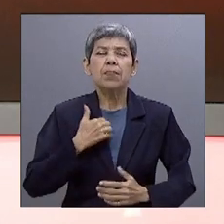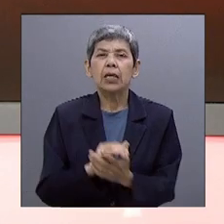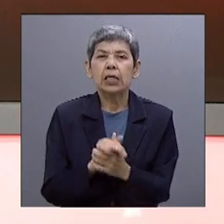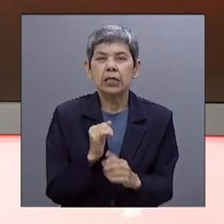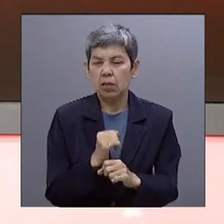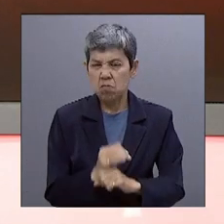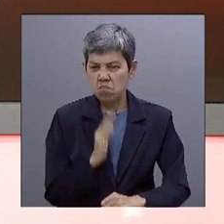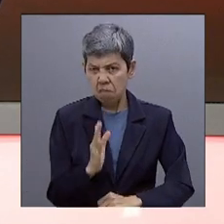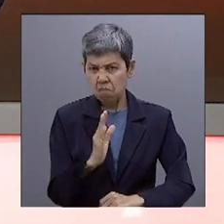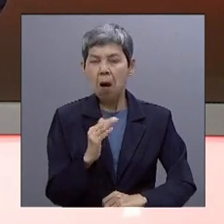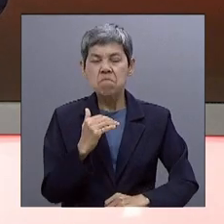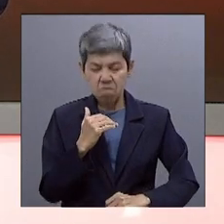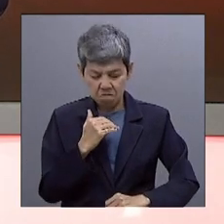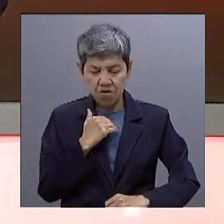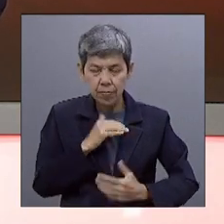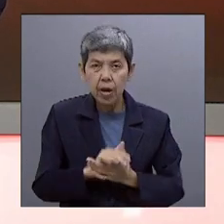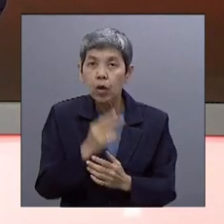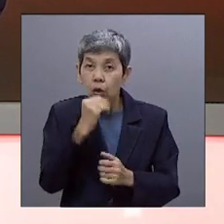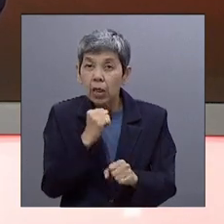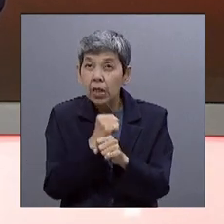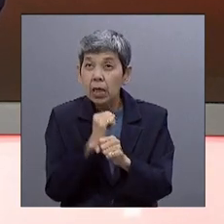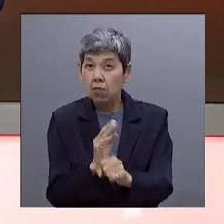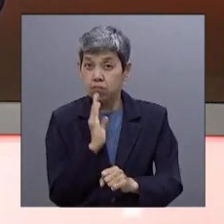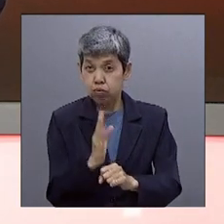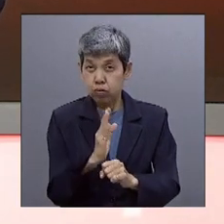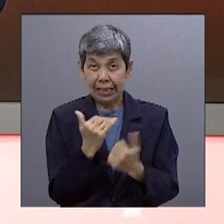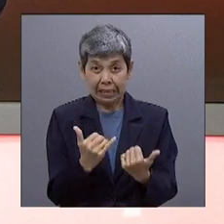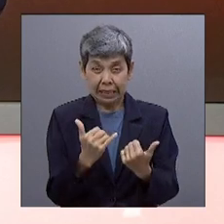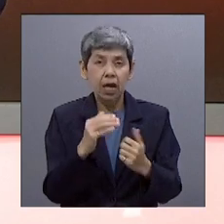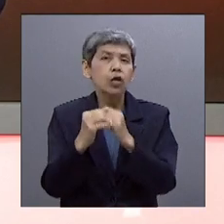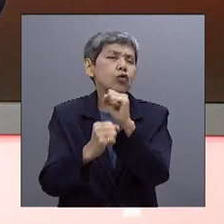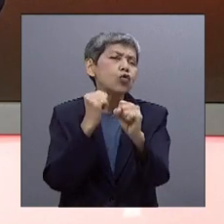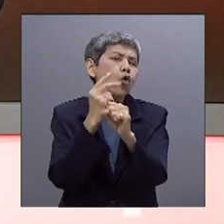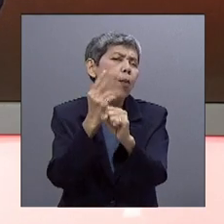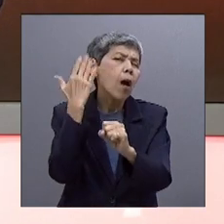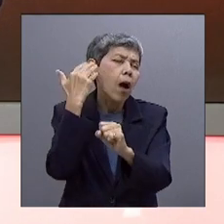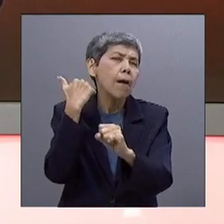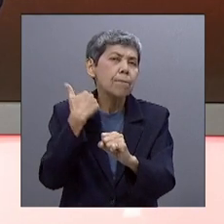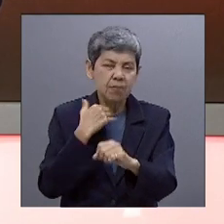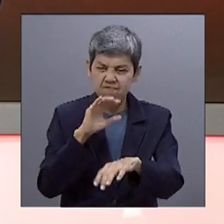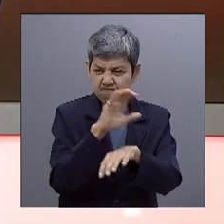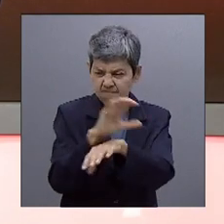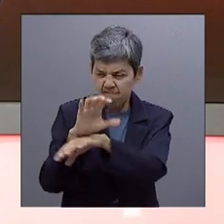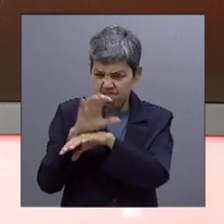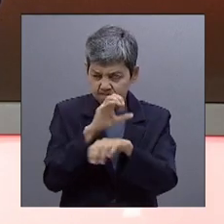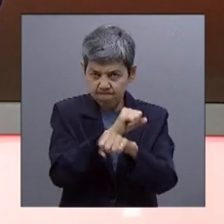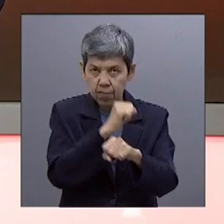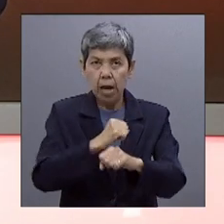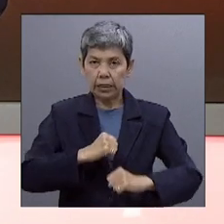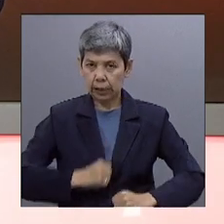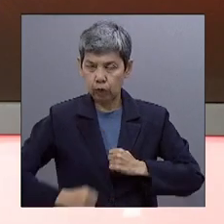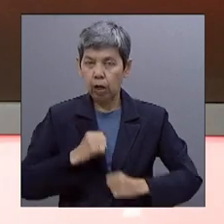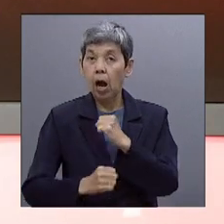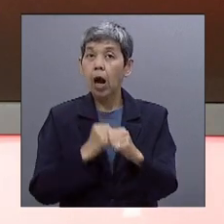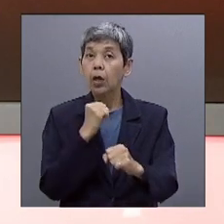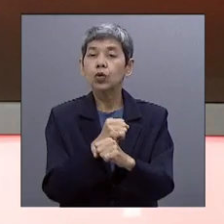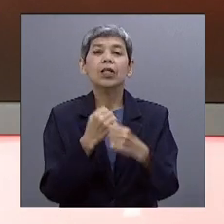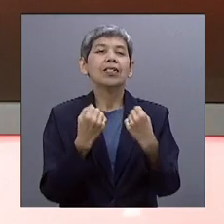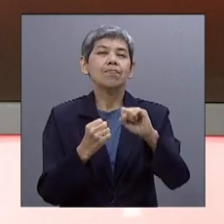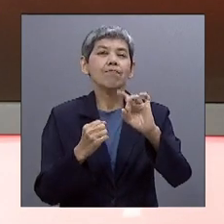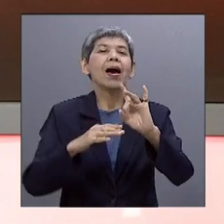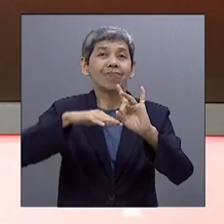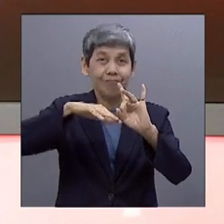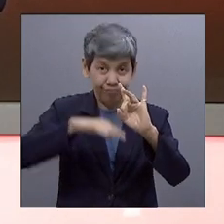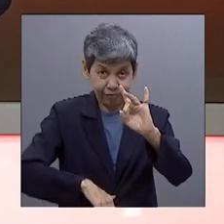ให้เข้มงวดมากขึ้นโดยการปรับมาตรการครั้งล่าสุดเมื่อ 2ปีก่อนค่ะก็คือบังคับใช้กับเยาวชนอายุต่ำกว่า 18ปี